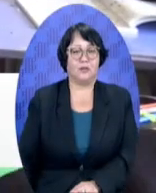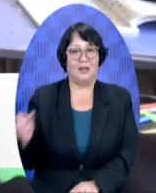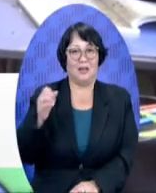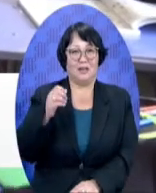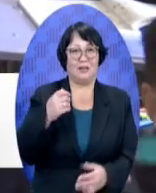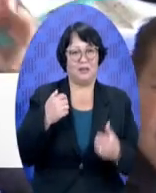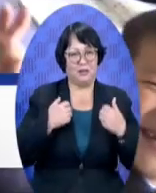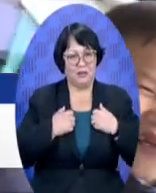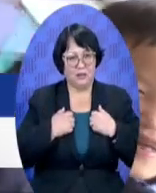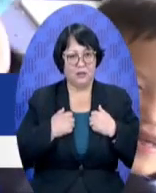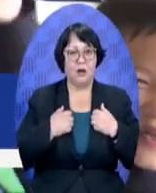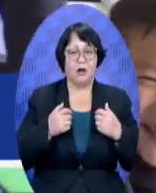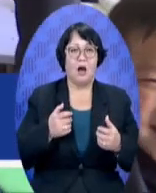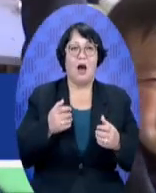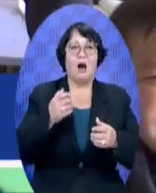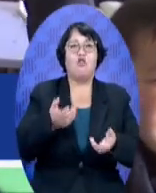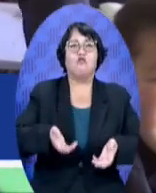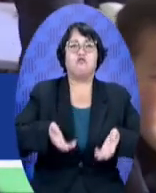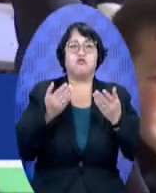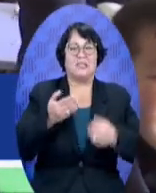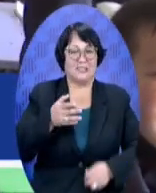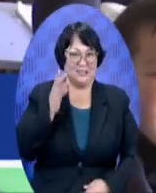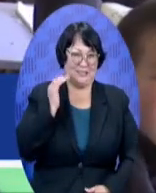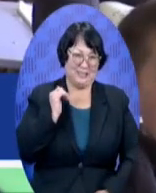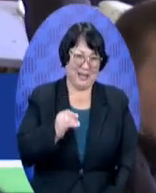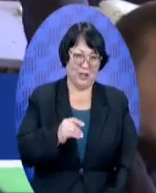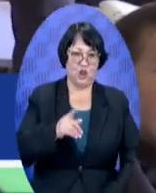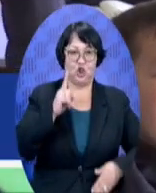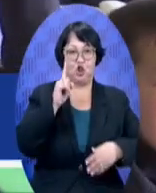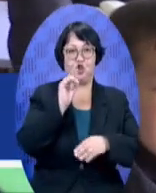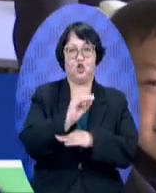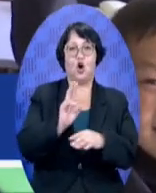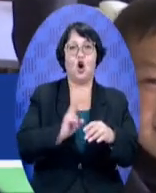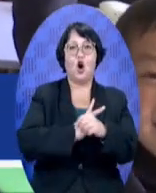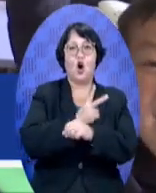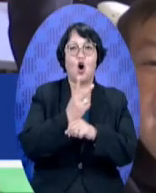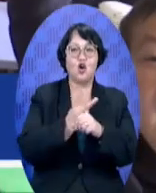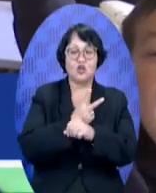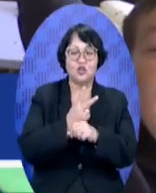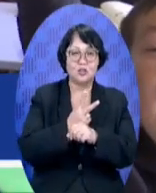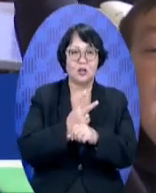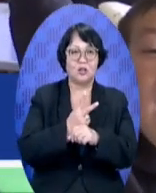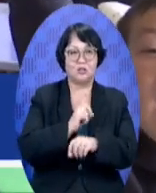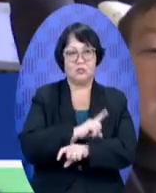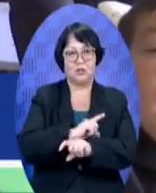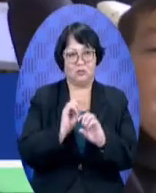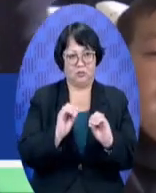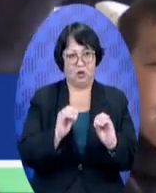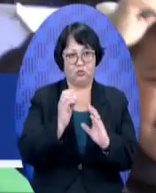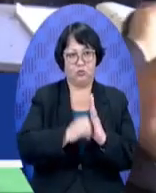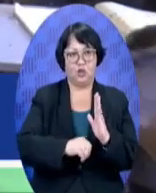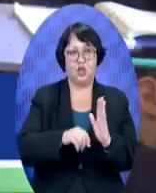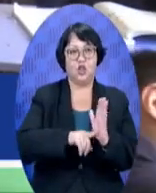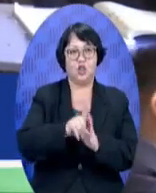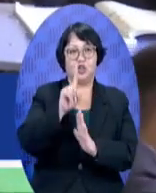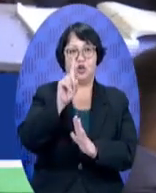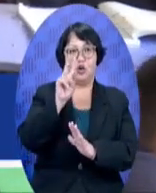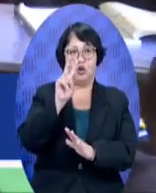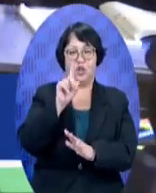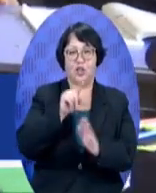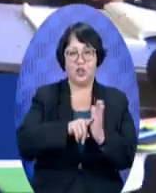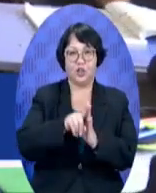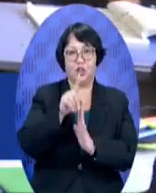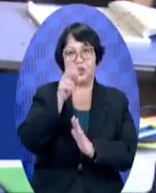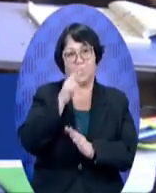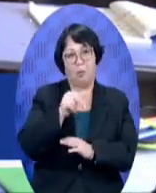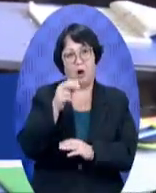Ачаалал хүүхдэд баг байлгахын тулд бол одоо өдөрт 2 цагаар ордог хичээлийг эхний 2 өдөрт нь тавьж өгнө. Тэгэхээр